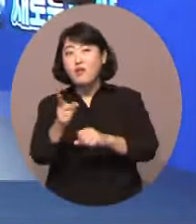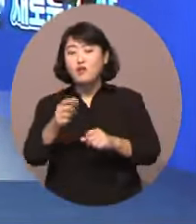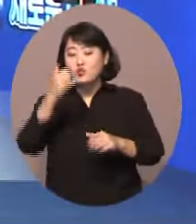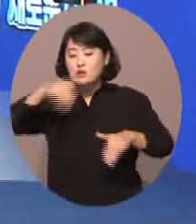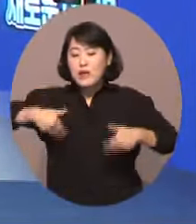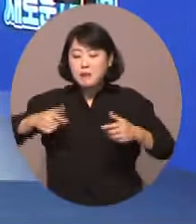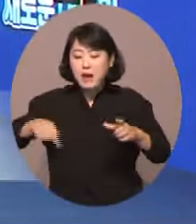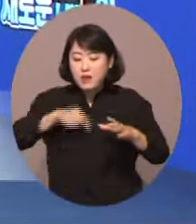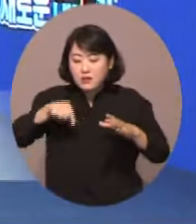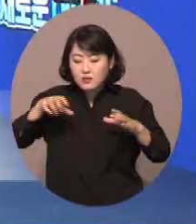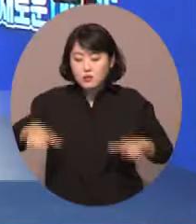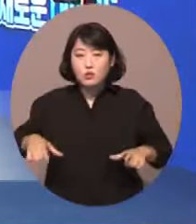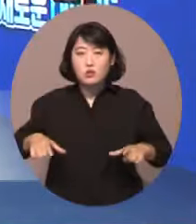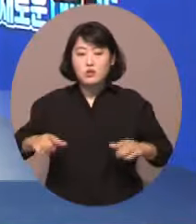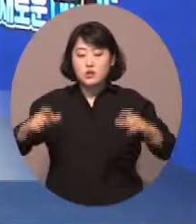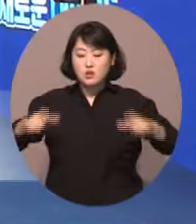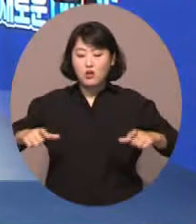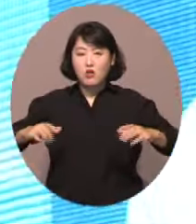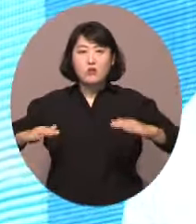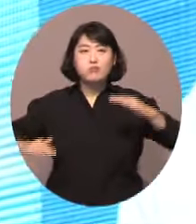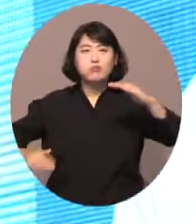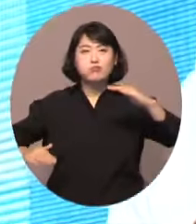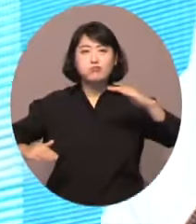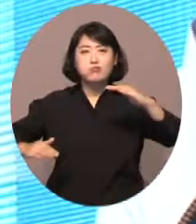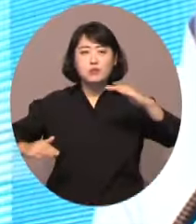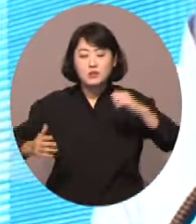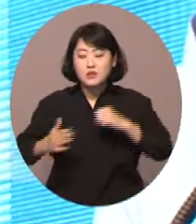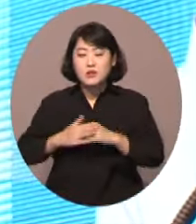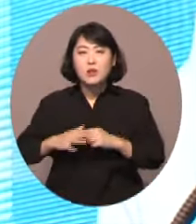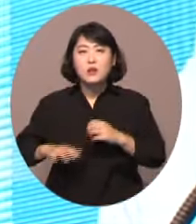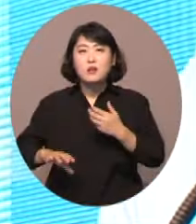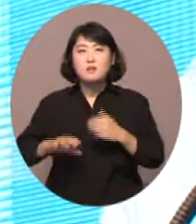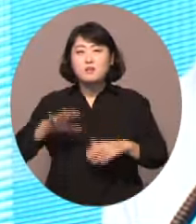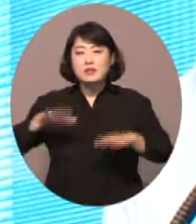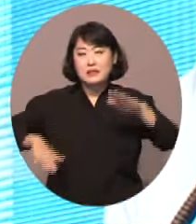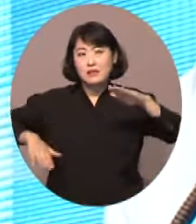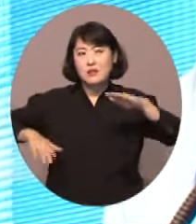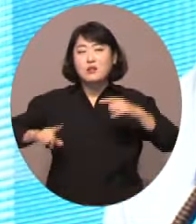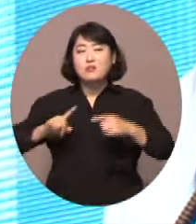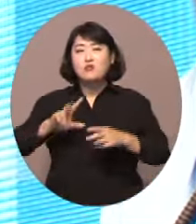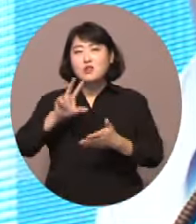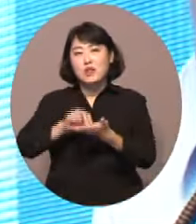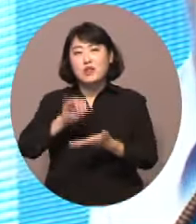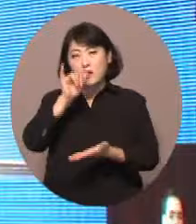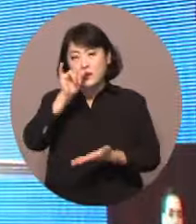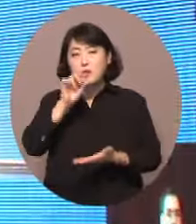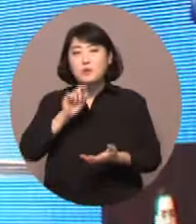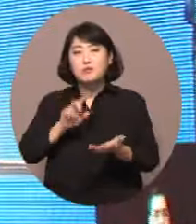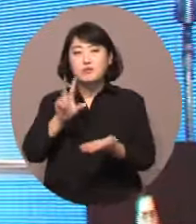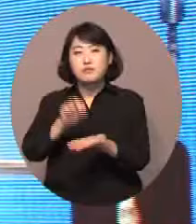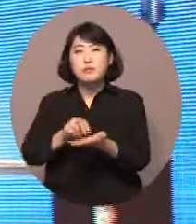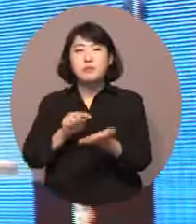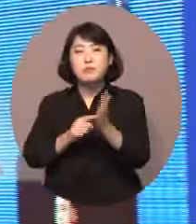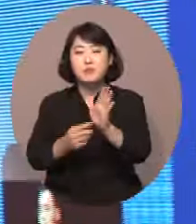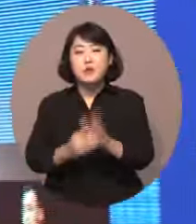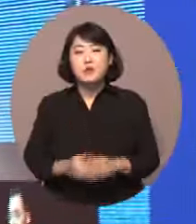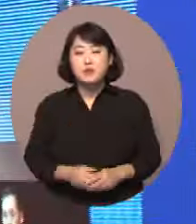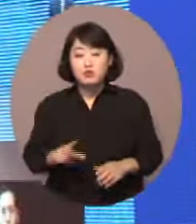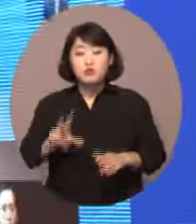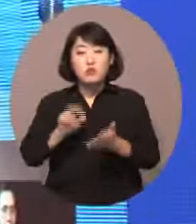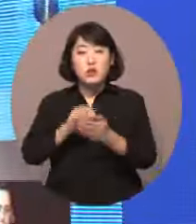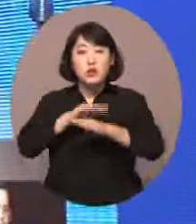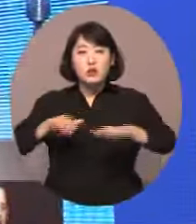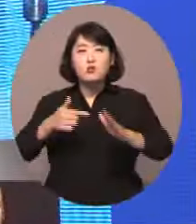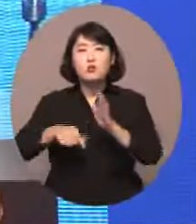충남 내에도 지역 간 불균형이 심하다며 불평등 양극화를 지적했습니다. 김 후보는 이 문제를